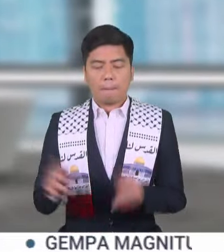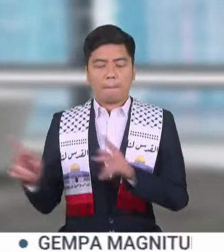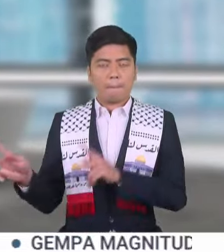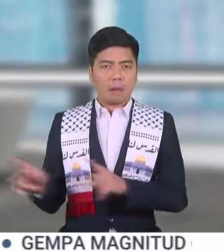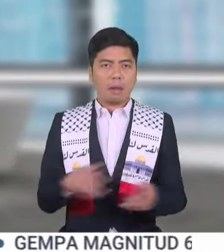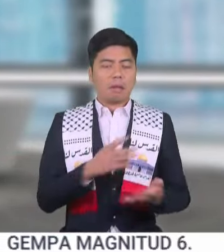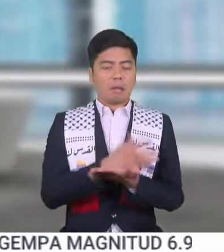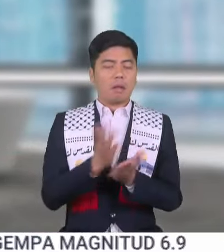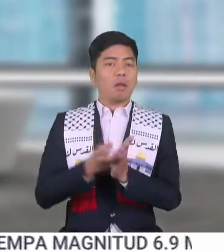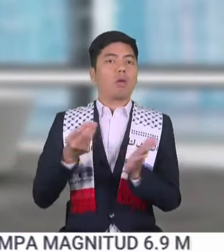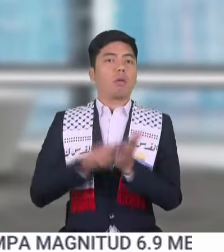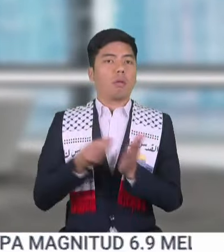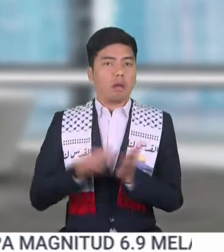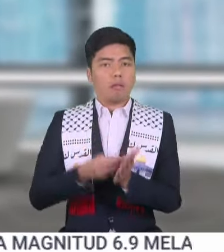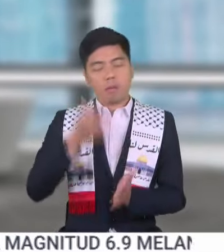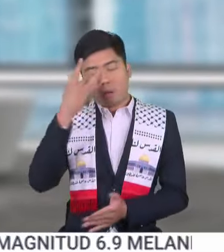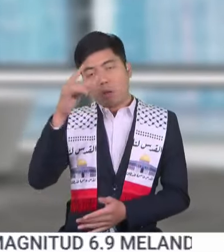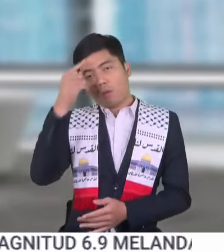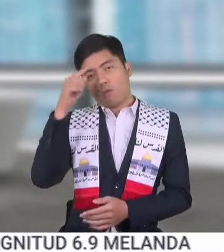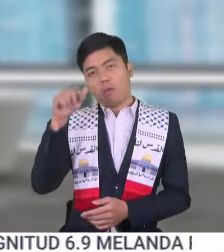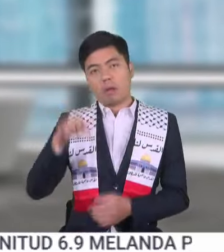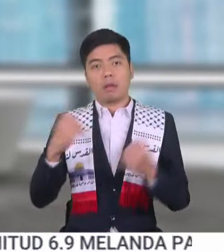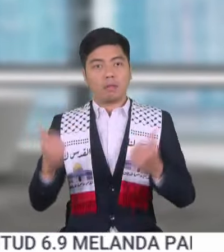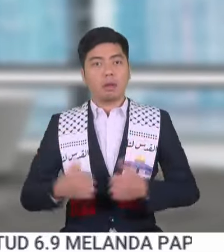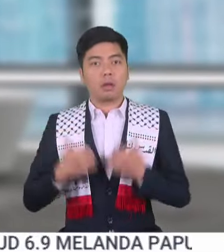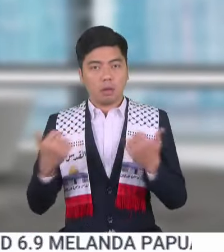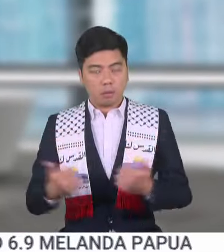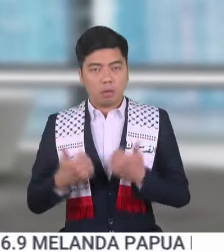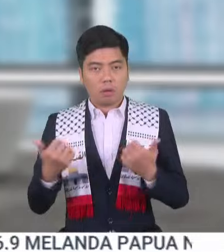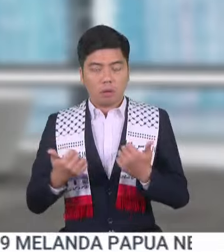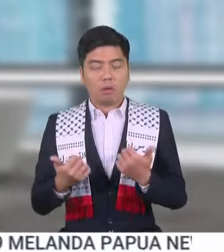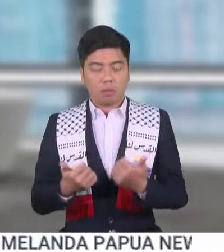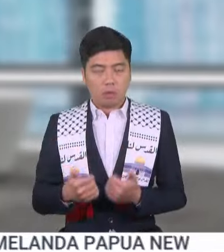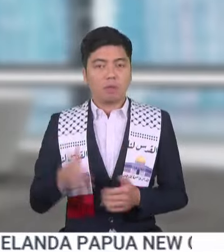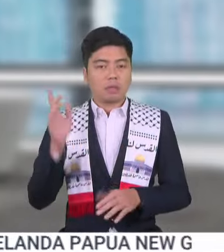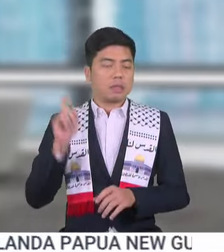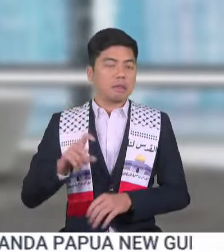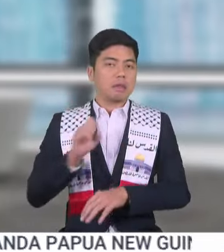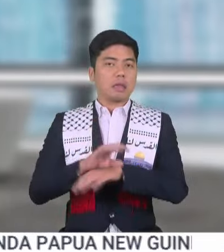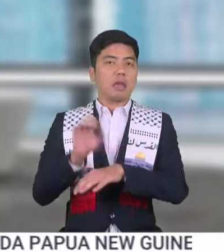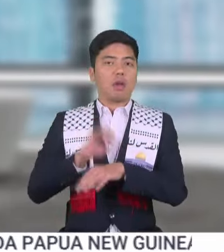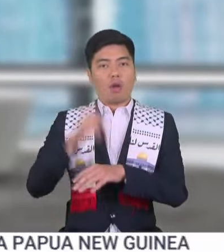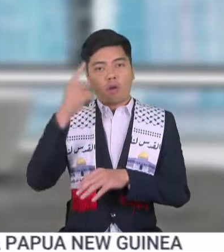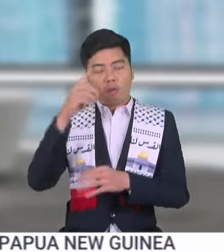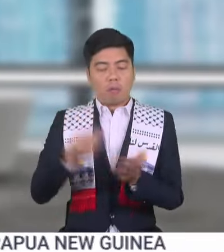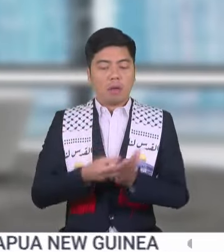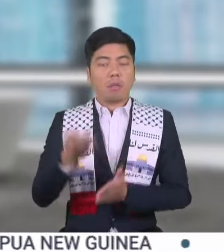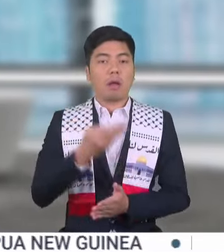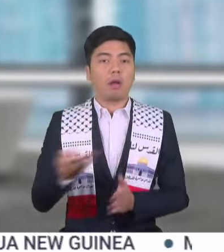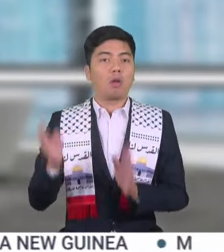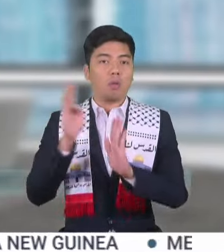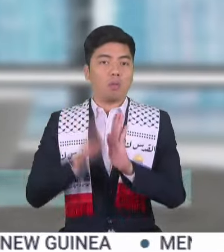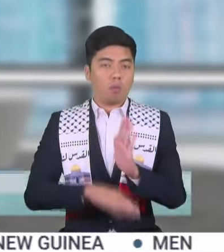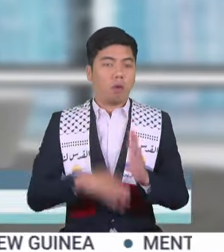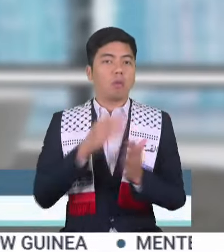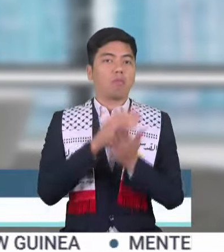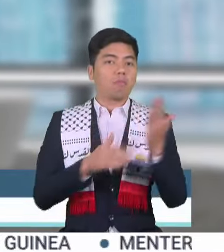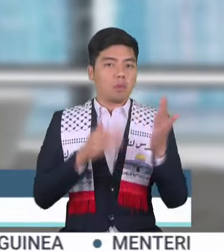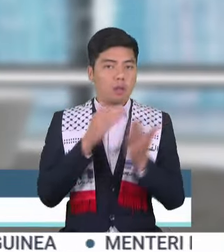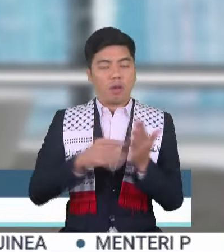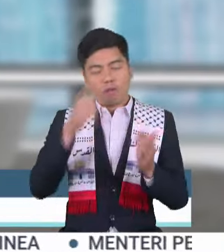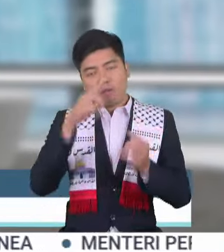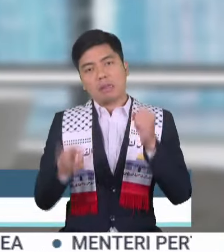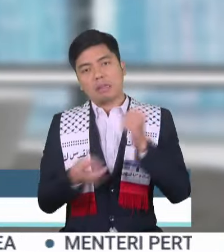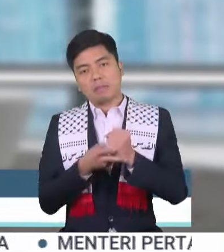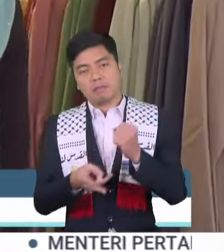Rancang kewangan dengan bijak menjelang Aidilfitri. Pengguna disaran merebut promosi barangan yang dijual pada harga rendah bagi menjimatkan